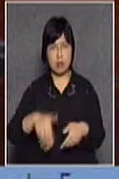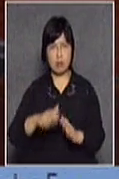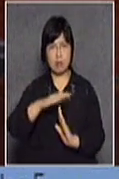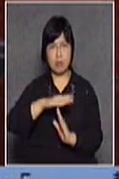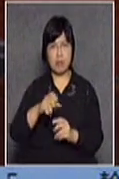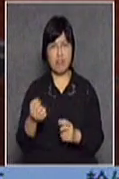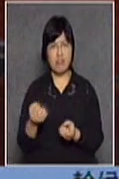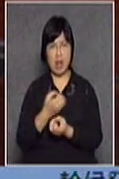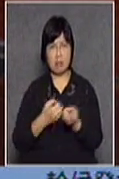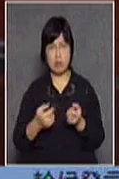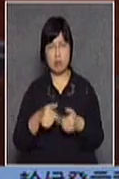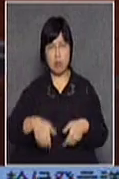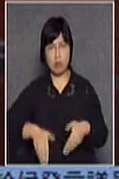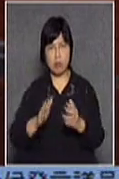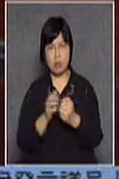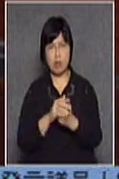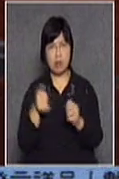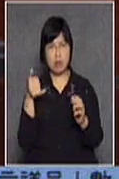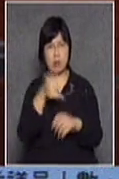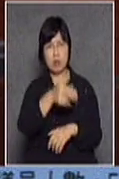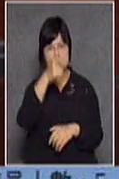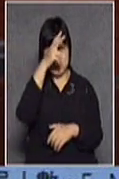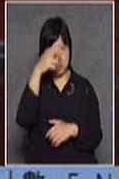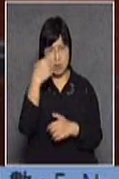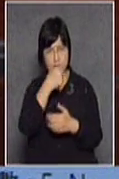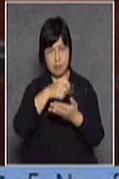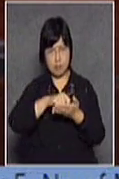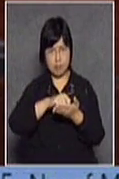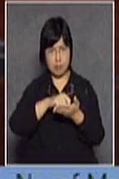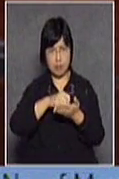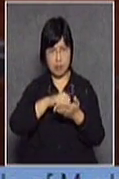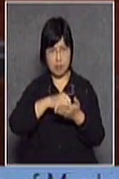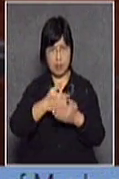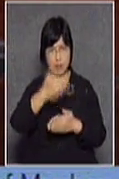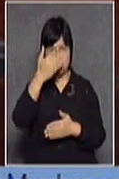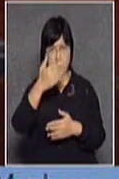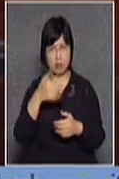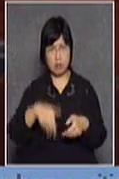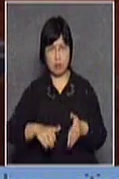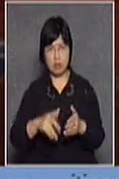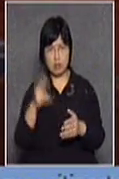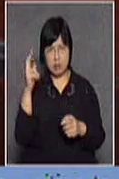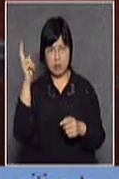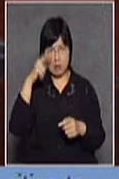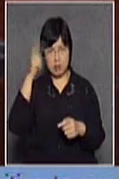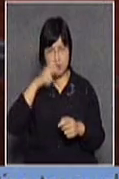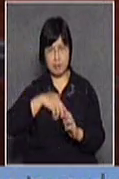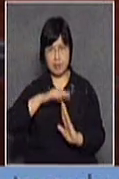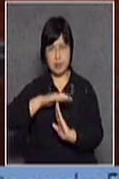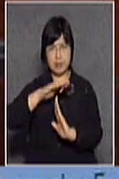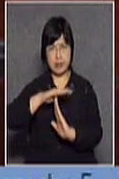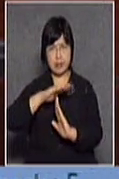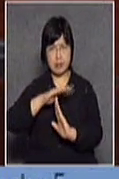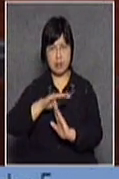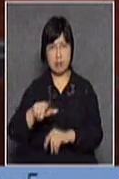道是吧，去特首辦的道路呢經常是這個的無理封路封閉，導致到這個